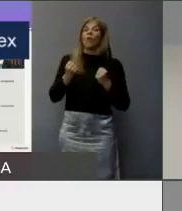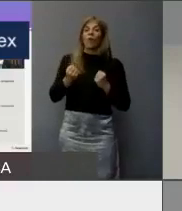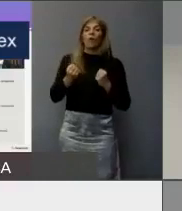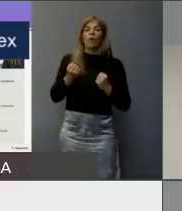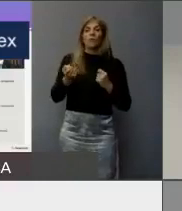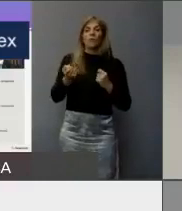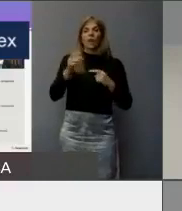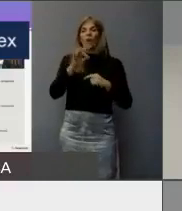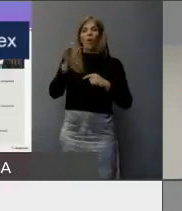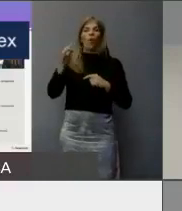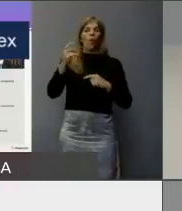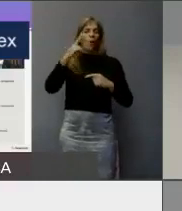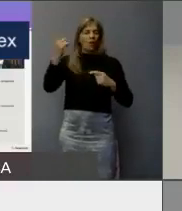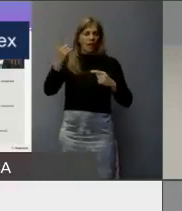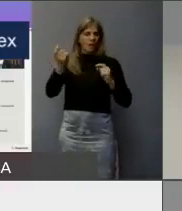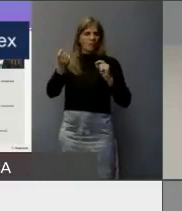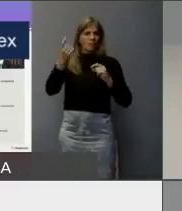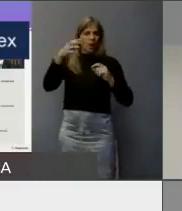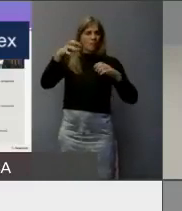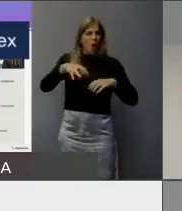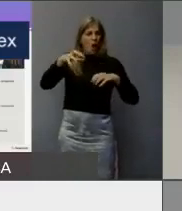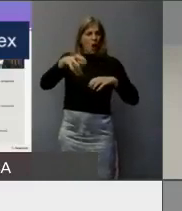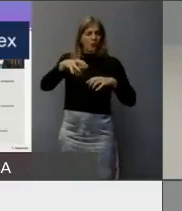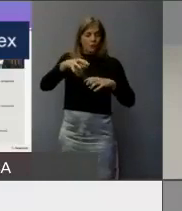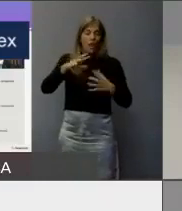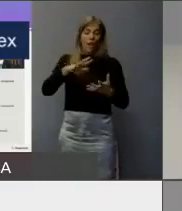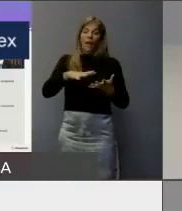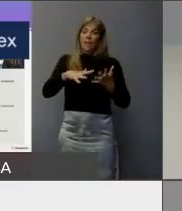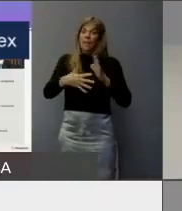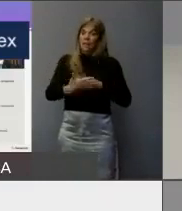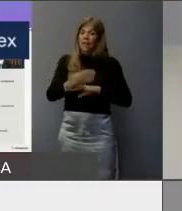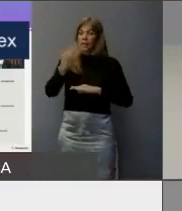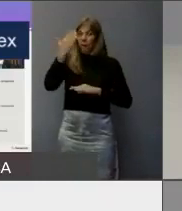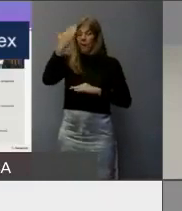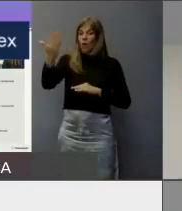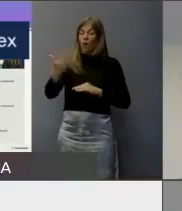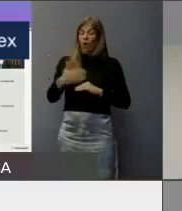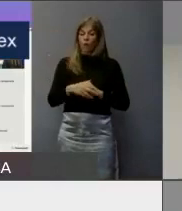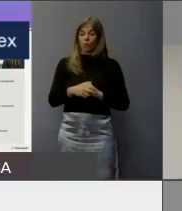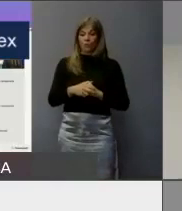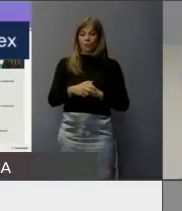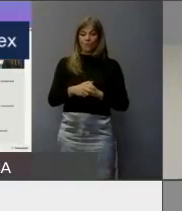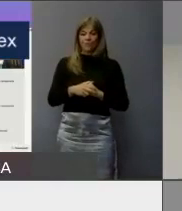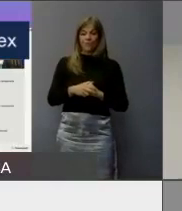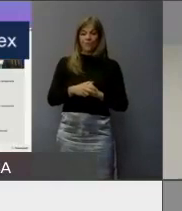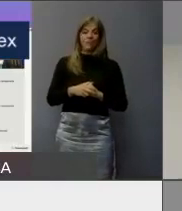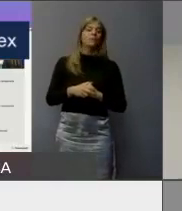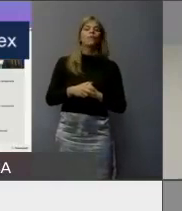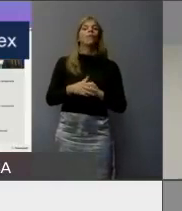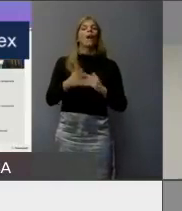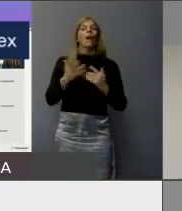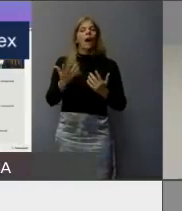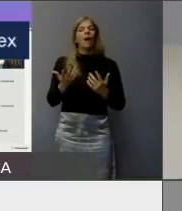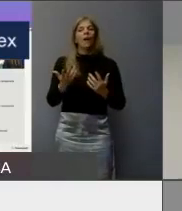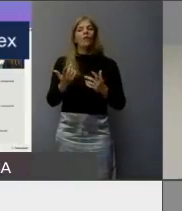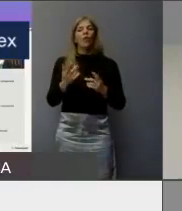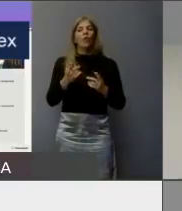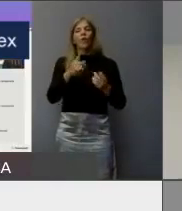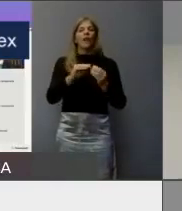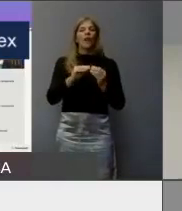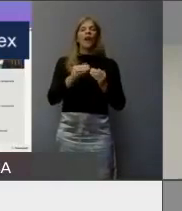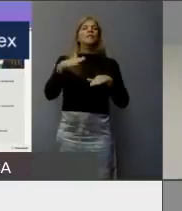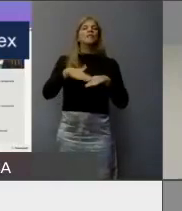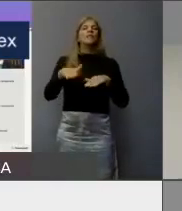esempio quando piove diventano ancora possono diventare come in questo caso pericolose il provvedimento che viene preso sistematicamente a quello di transennare